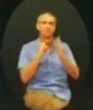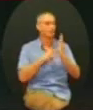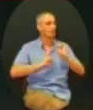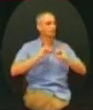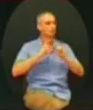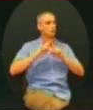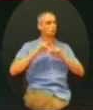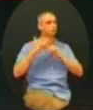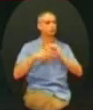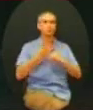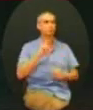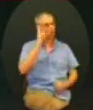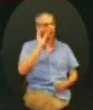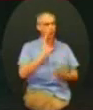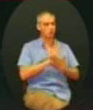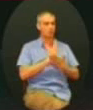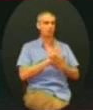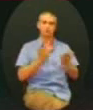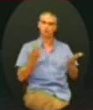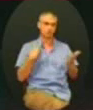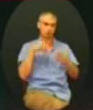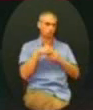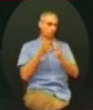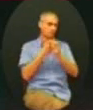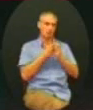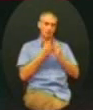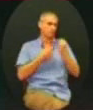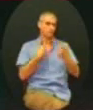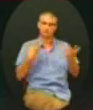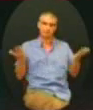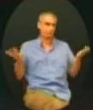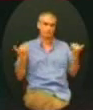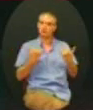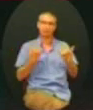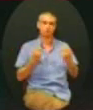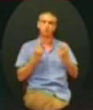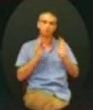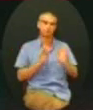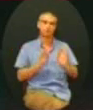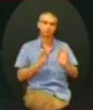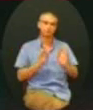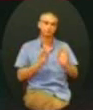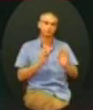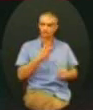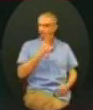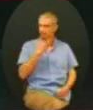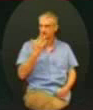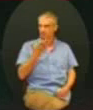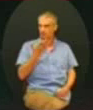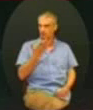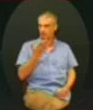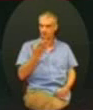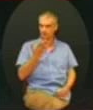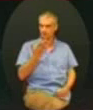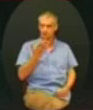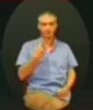התנהלותה בחודשים הקרובים. אני עוד לא יודע, עוד לא החלטתי. אני לא שייך לשום מחנה במרץ. אין לי כרגע מישהו מוגדר. אבל זהב לא יכולה